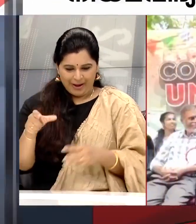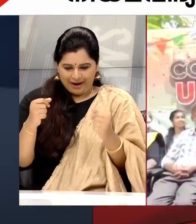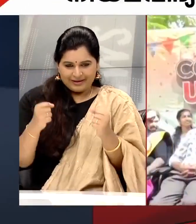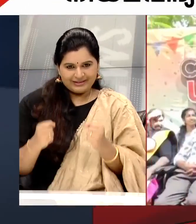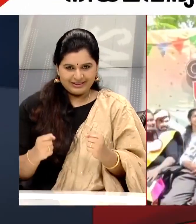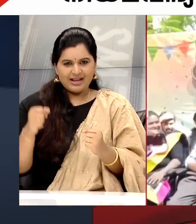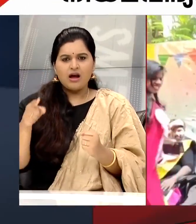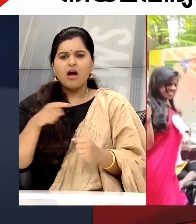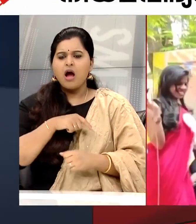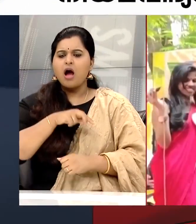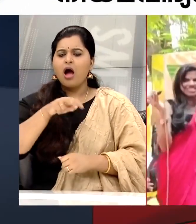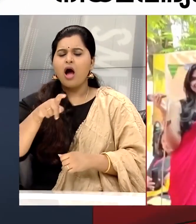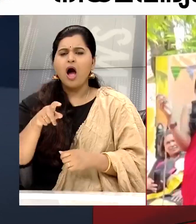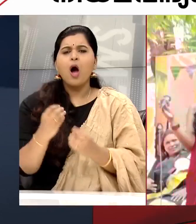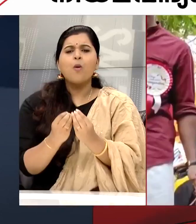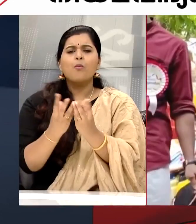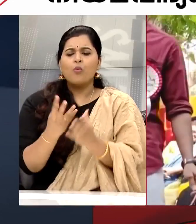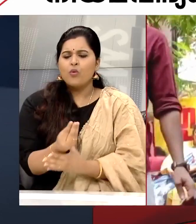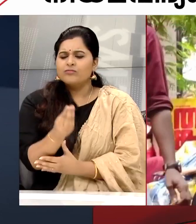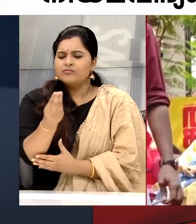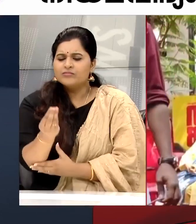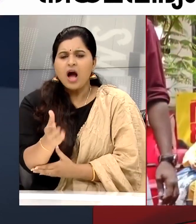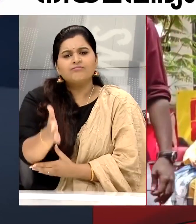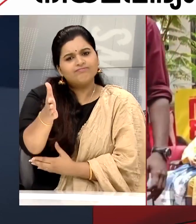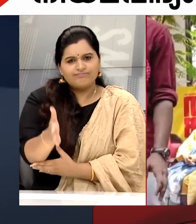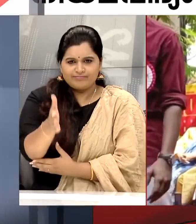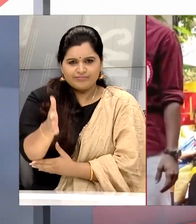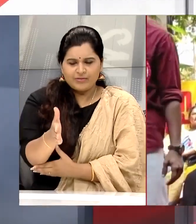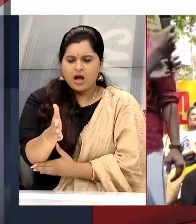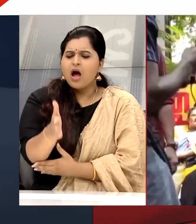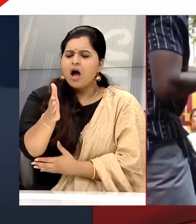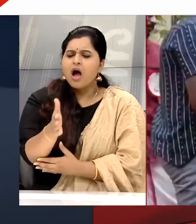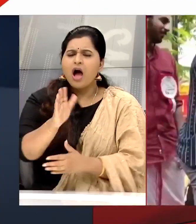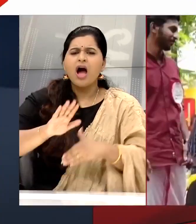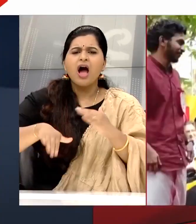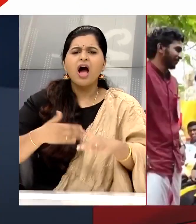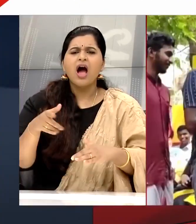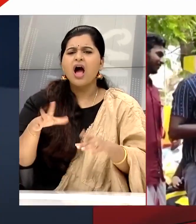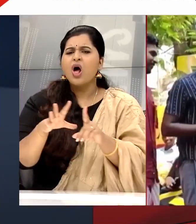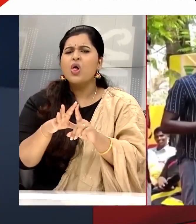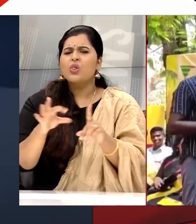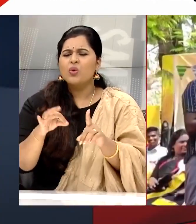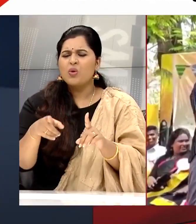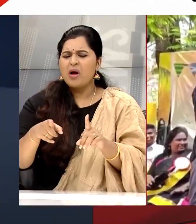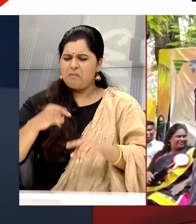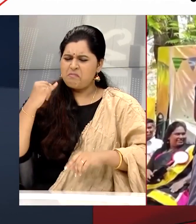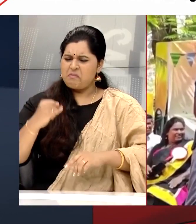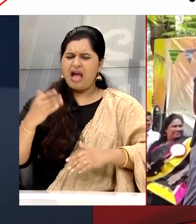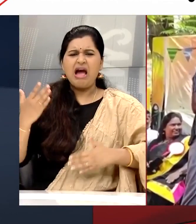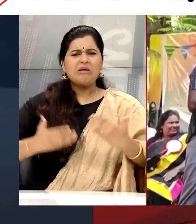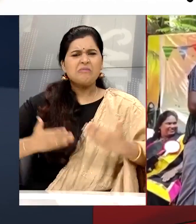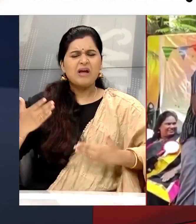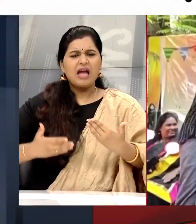ബാലമുരളിയെ ബാലമുരളിക്ക് ശയിക്കാൻ്റെ നൽകുകയുമായിരുന്നു. അതിനുശേഷം അപമര്യാദയെ പെരുമാറി എന്ന രീതിയിൽ പറയുന്നു. അതായത് ഈ